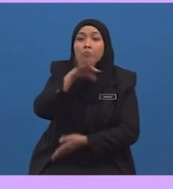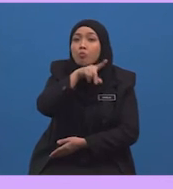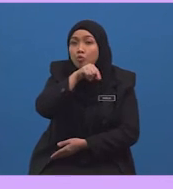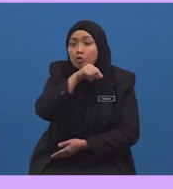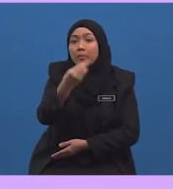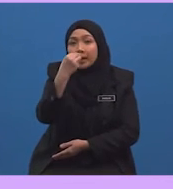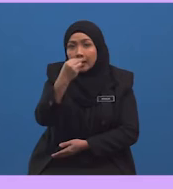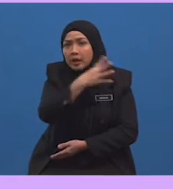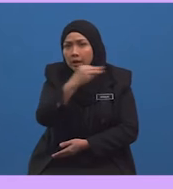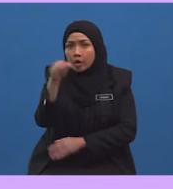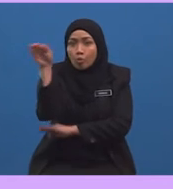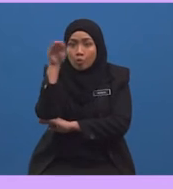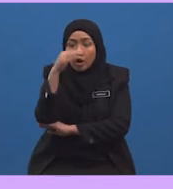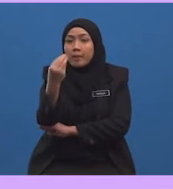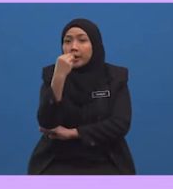oleh ular.